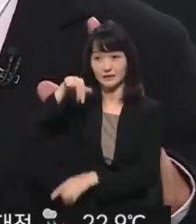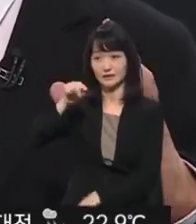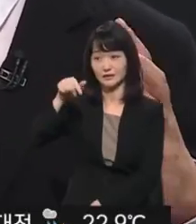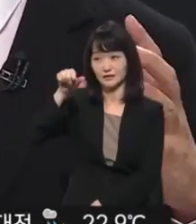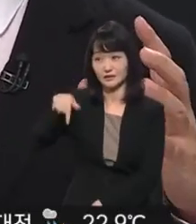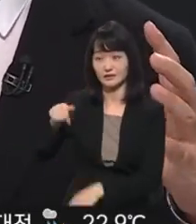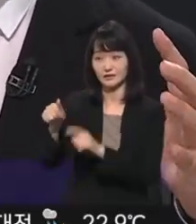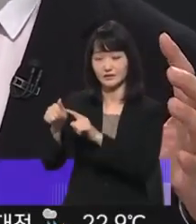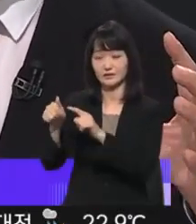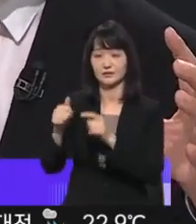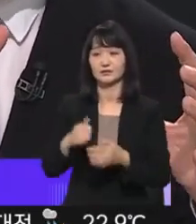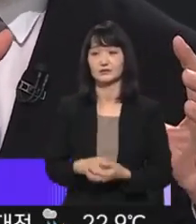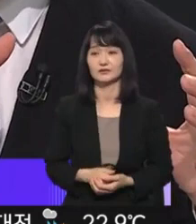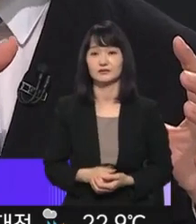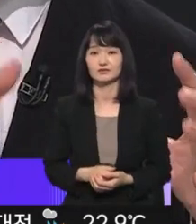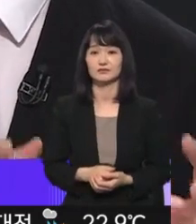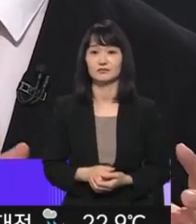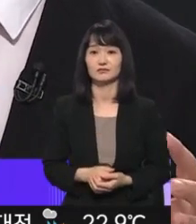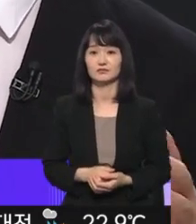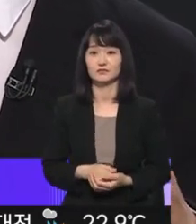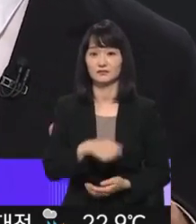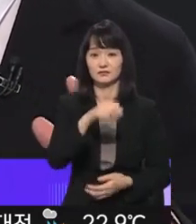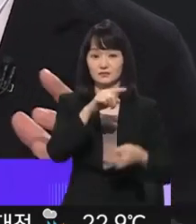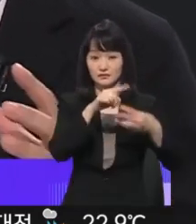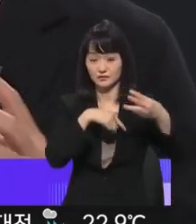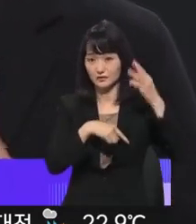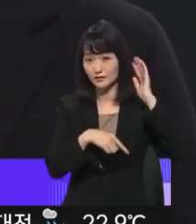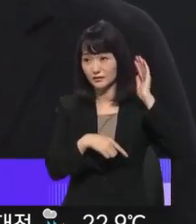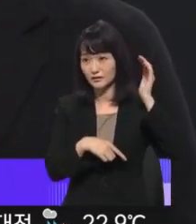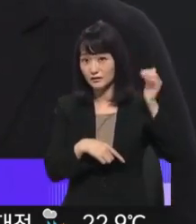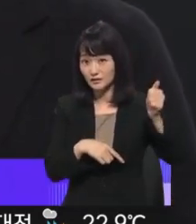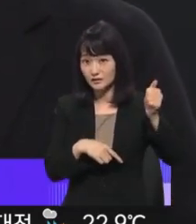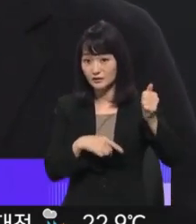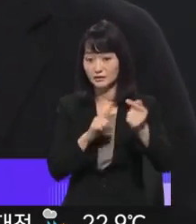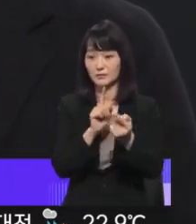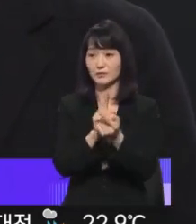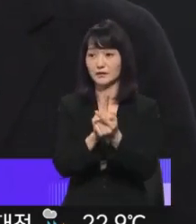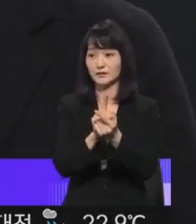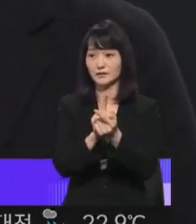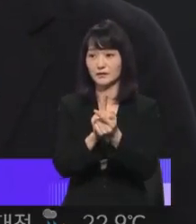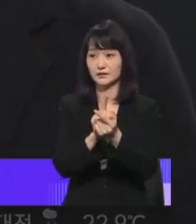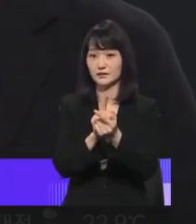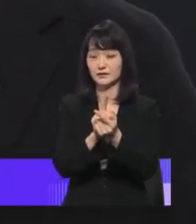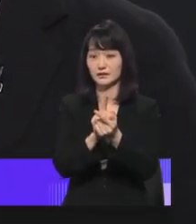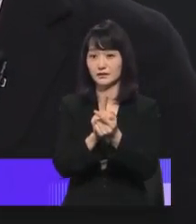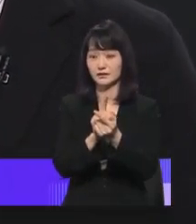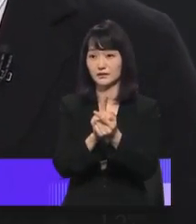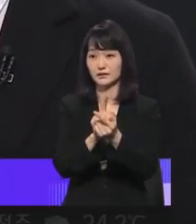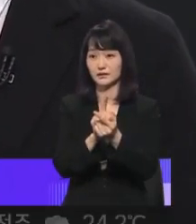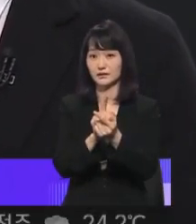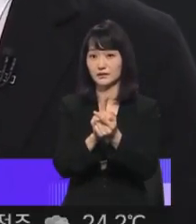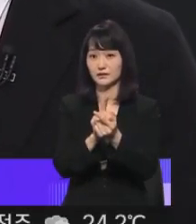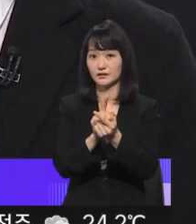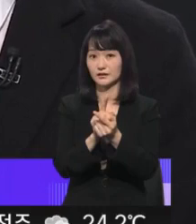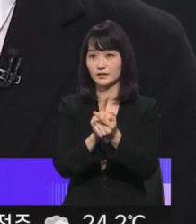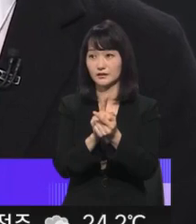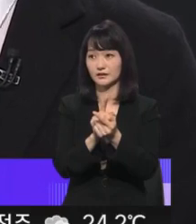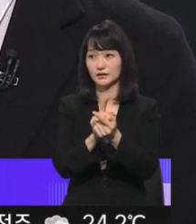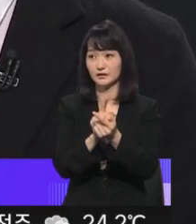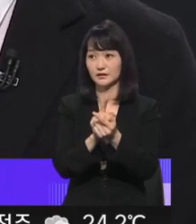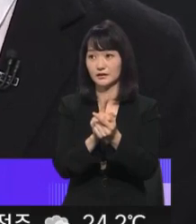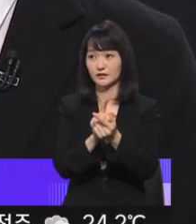제 질리안 대표하고 아주 이준석 대표 윤 석 대통령도 한 번 식사를 하셨는지 막 대도시 만나는 하는데 많잖아 할 조건 싫으나